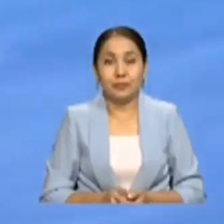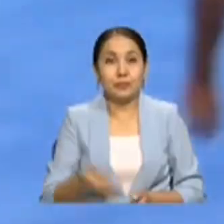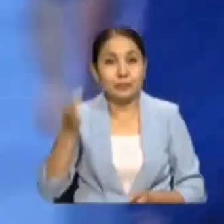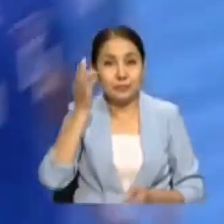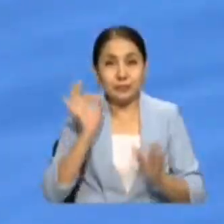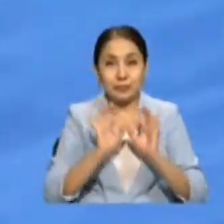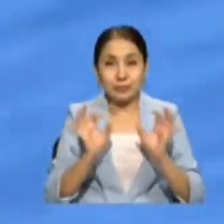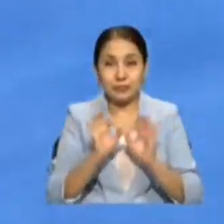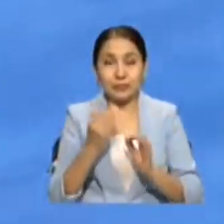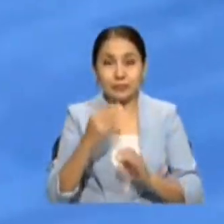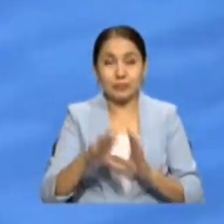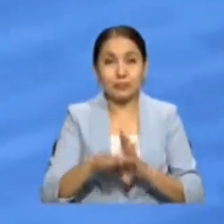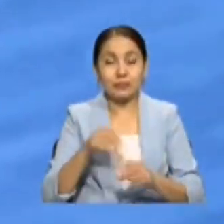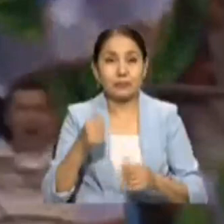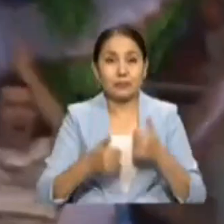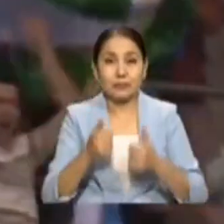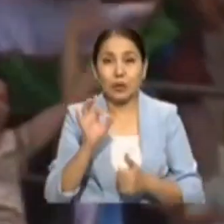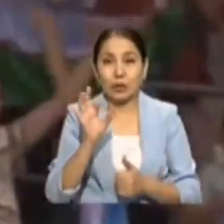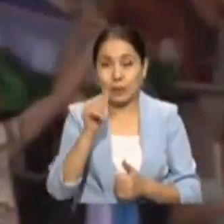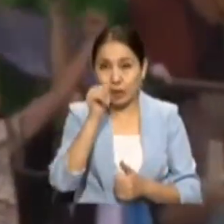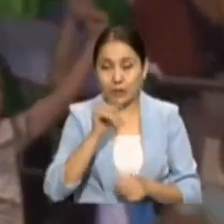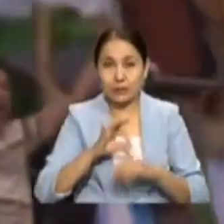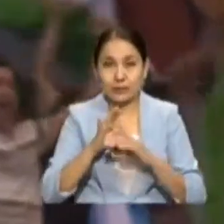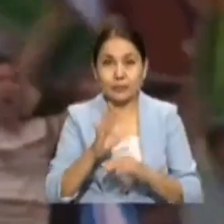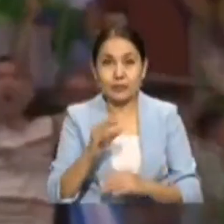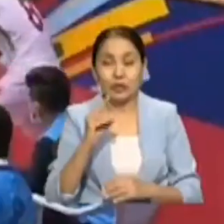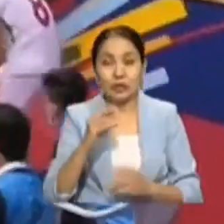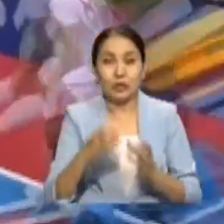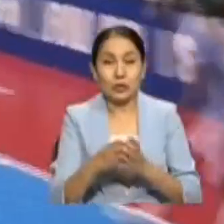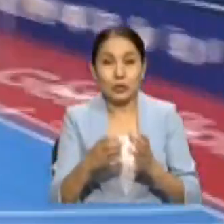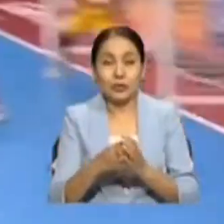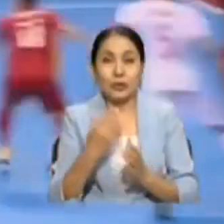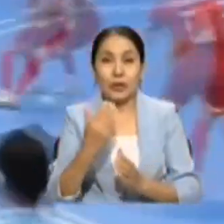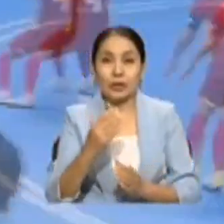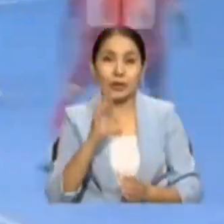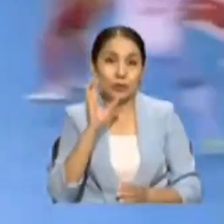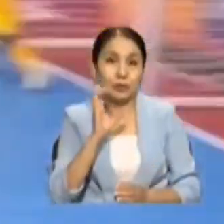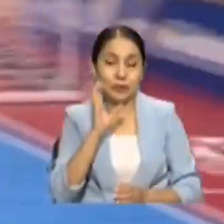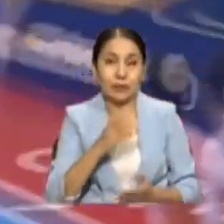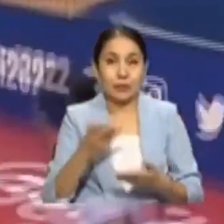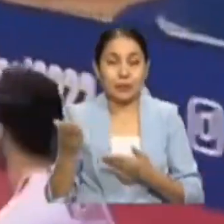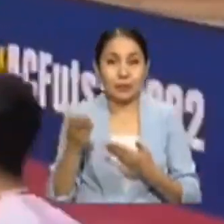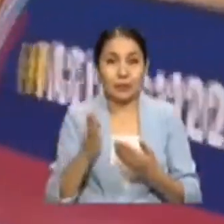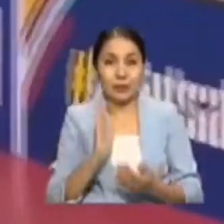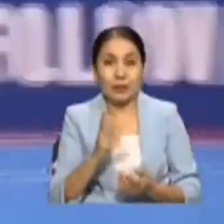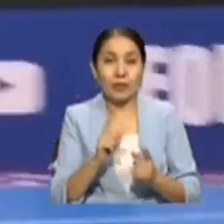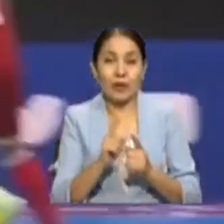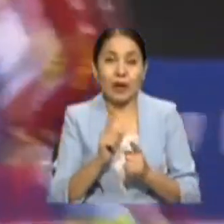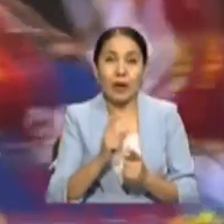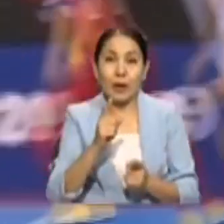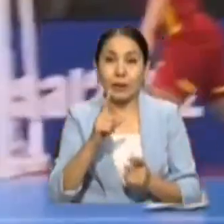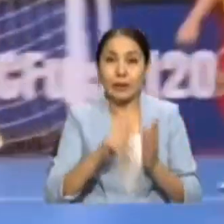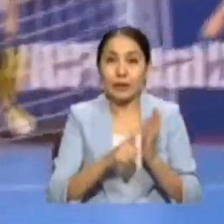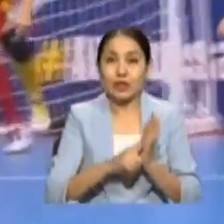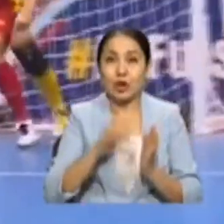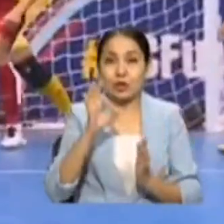Eslatib o'tamiz, saralash bosqich o'yinlari oktyabr oyida o'tkaziladi. G guruhidagi uchrashuvlarga yurtimiz mezbonlik qiladi. Dastlabki bahs